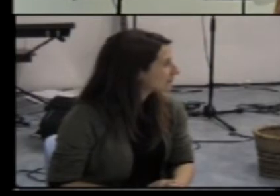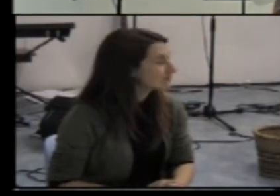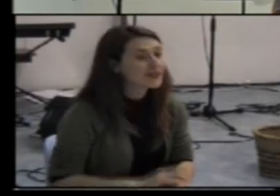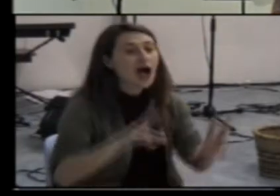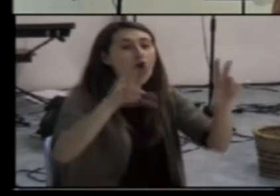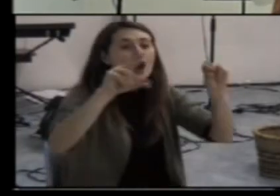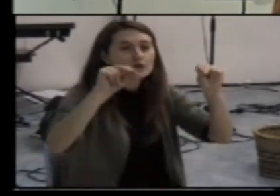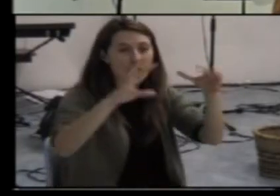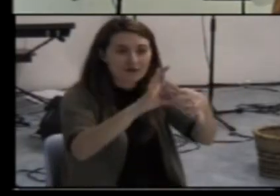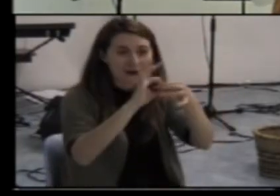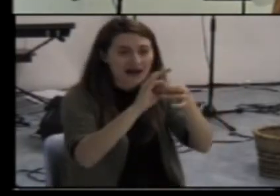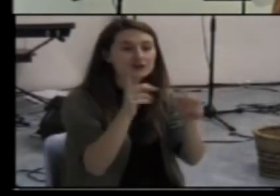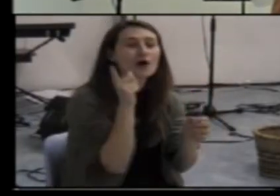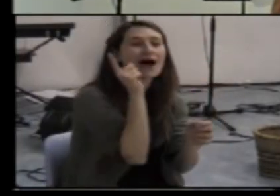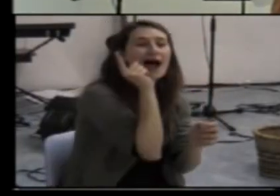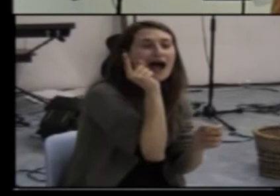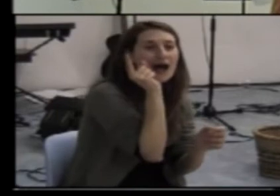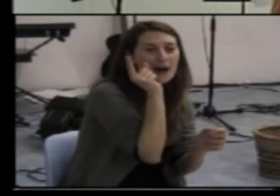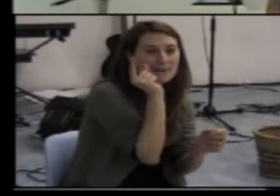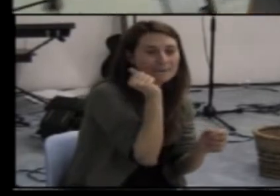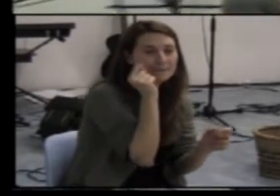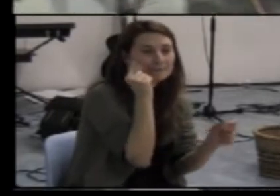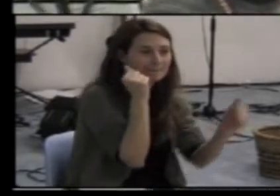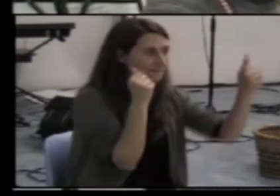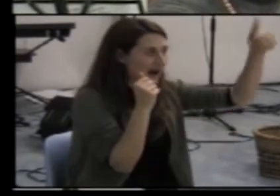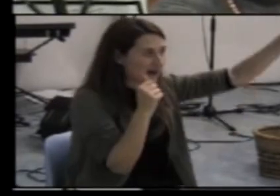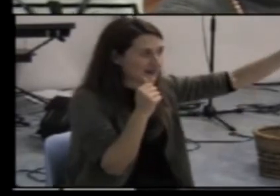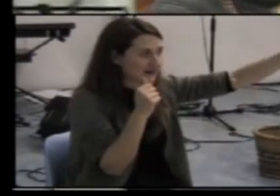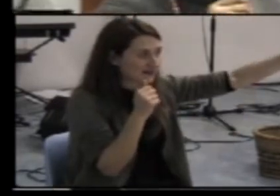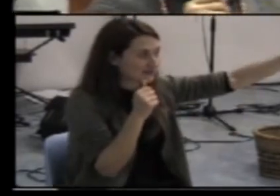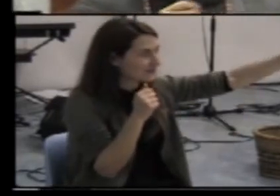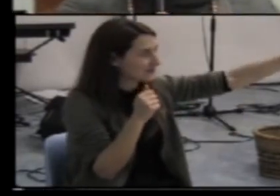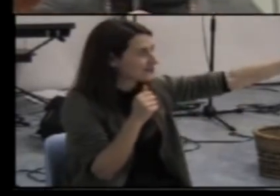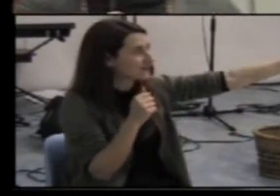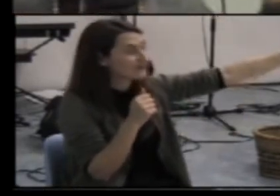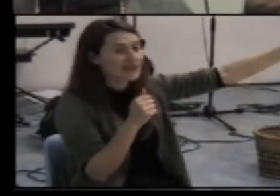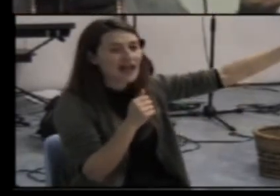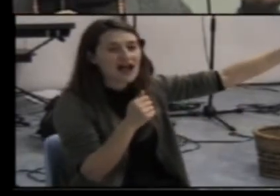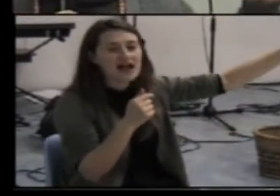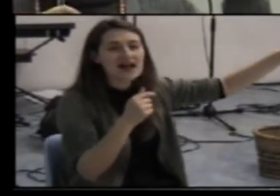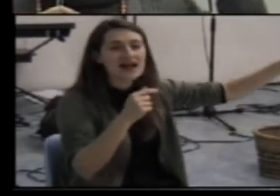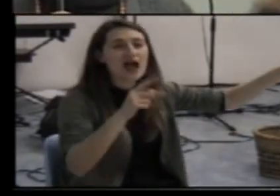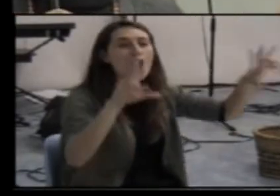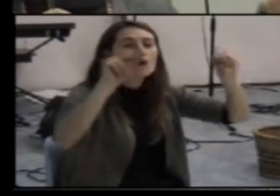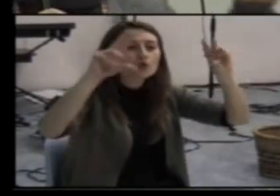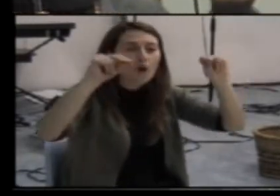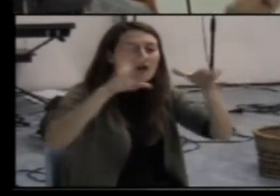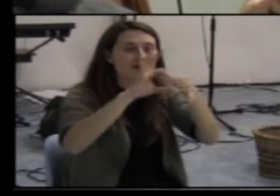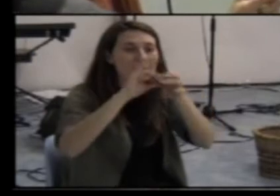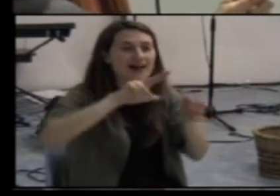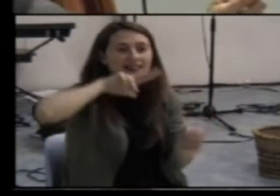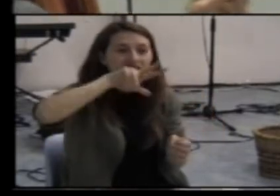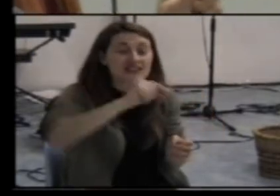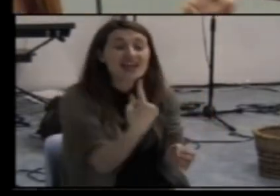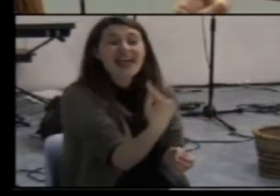patto. E che cosa succede ora? Con il nuovo patto, chiunque, è scritto, chiunque